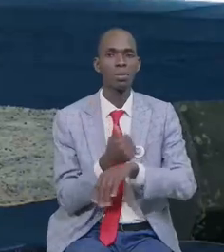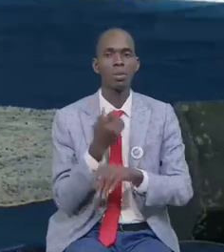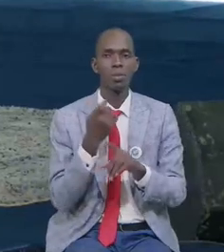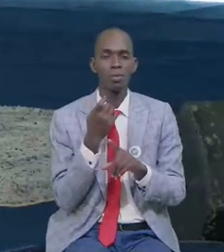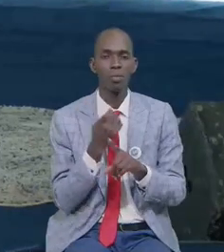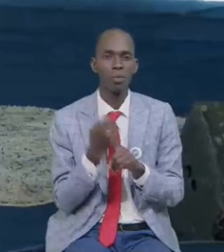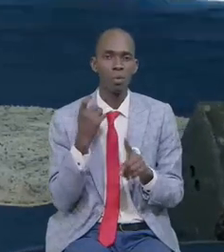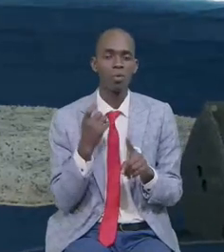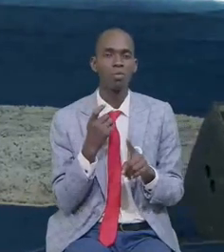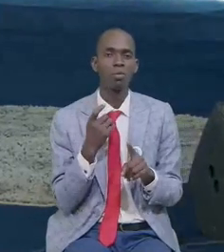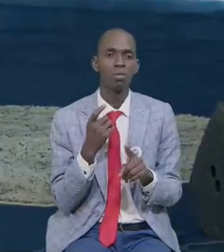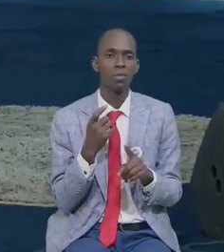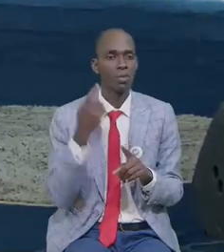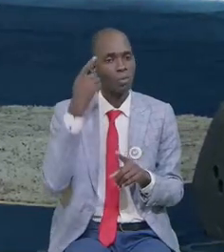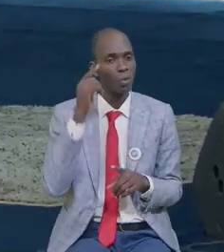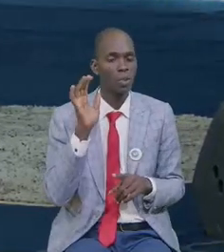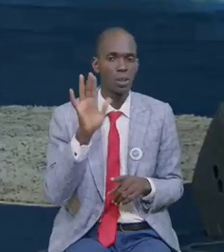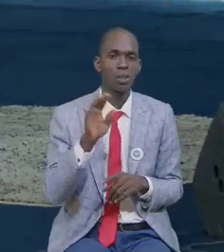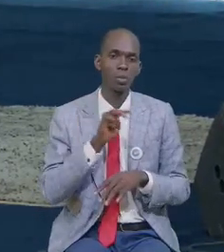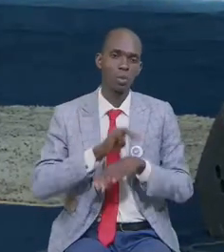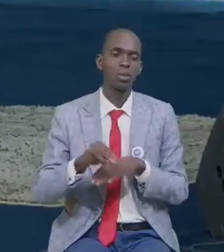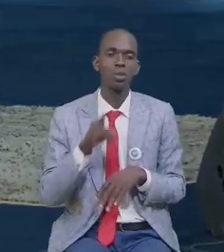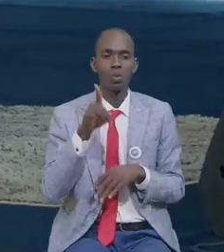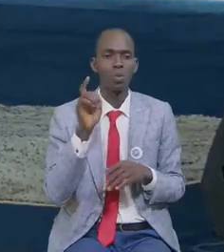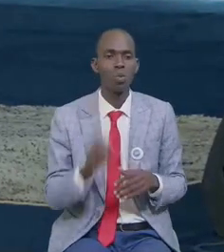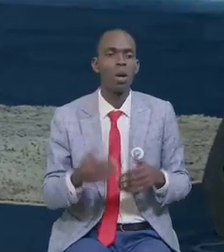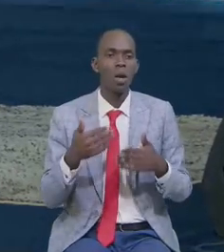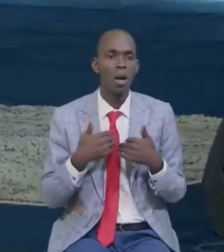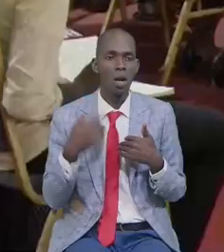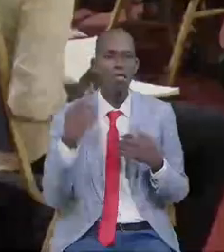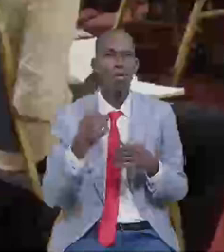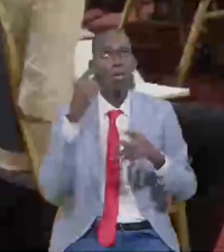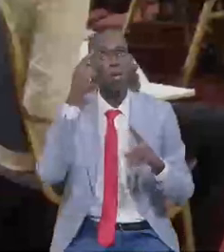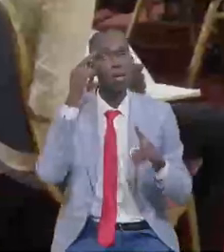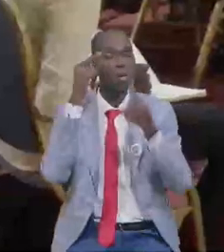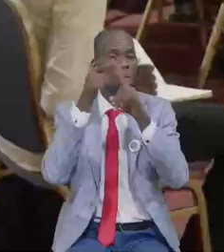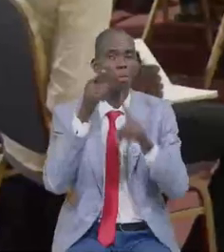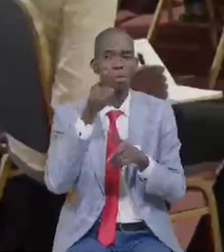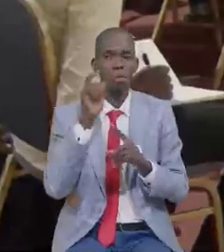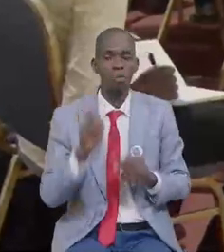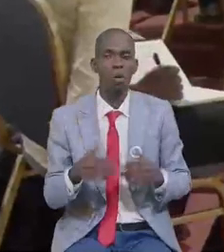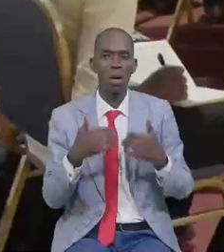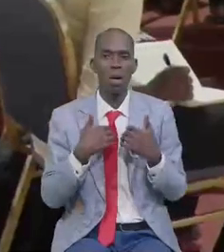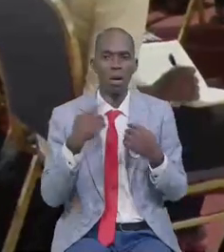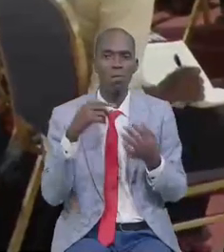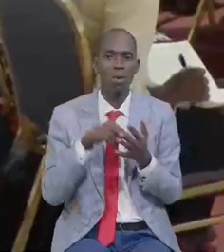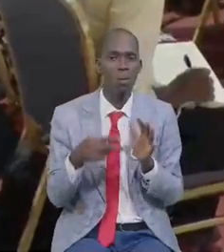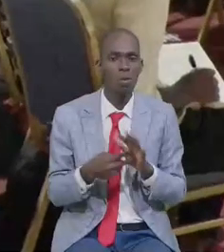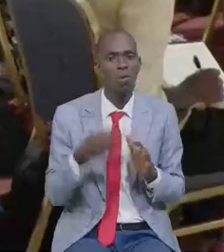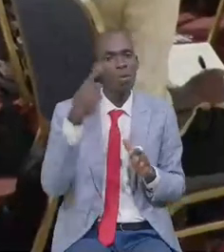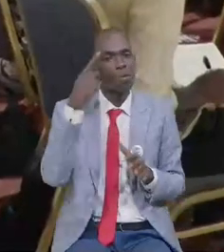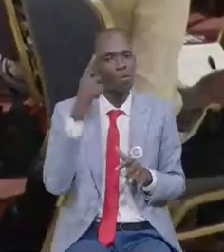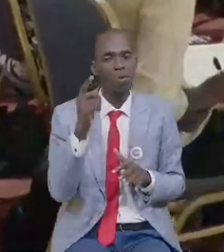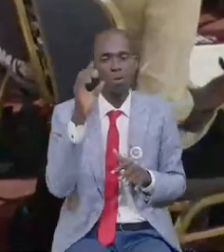Et il donne la confirmation de son ministère. Vous devez avoir un but. Vous devez avoir le but de